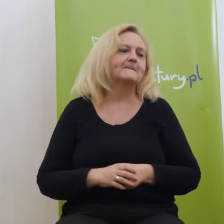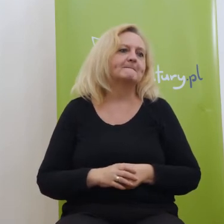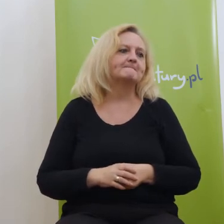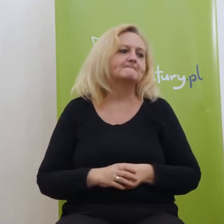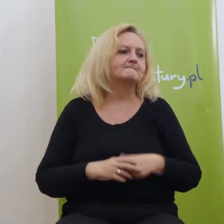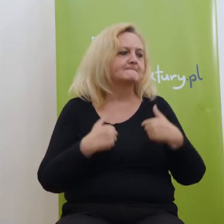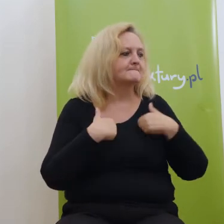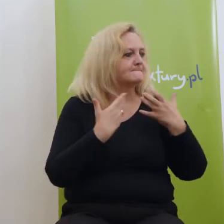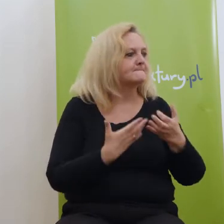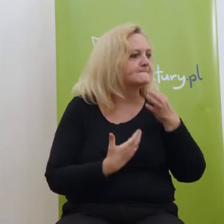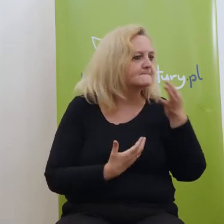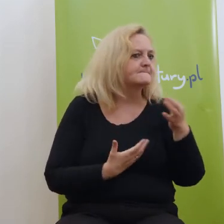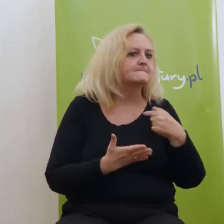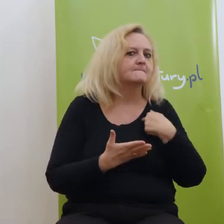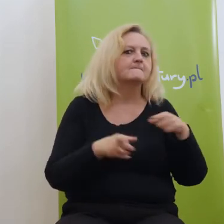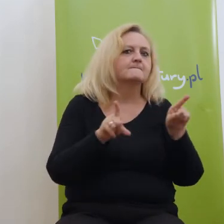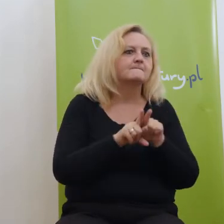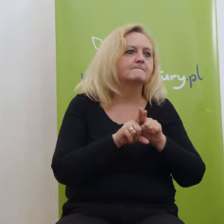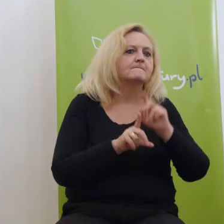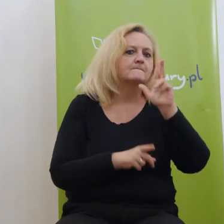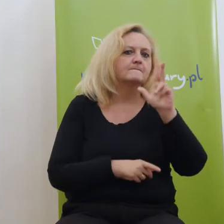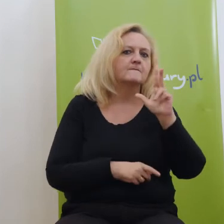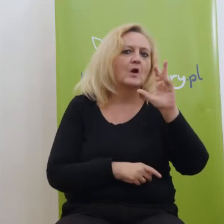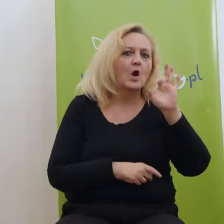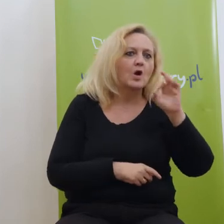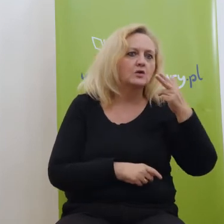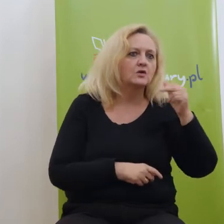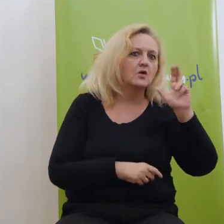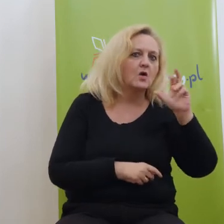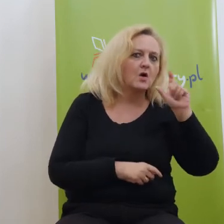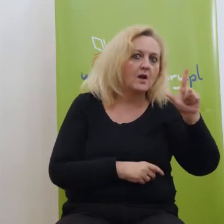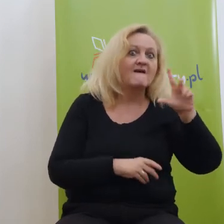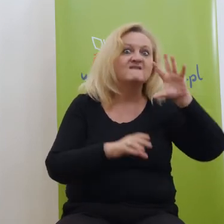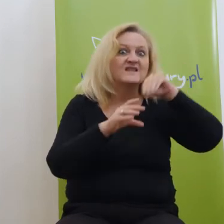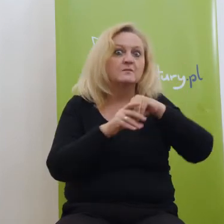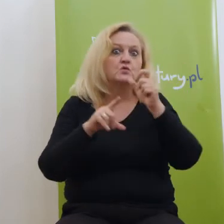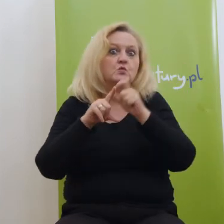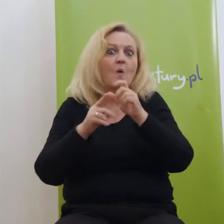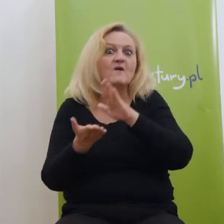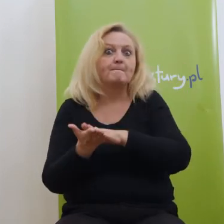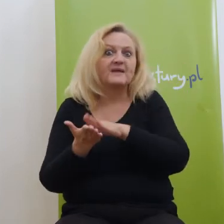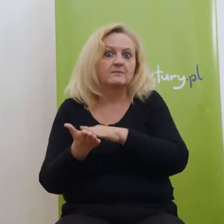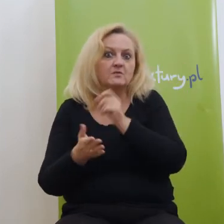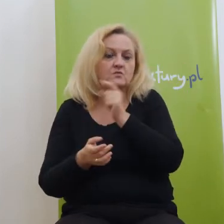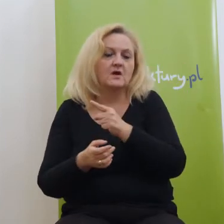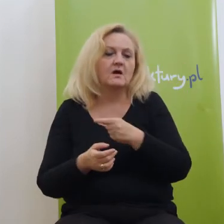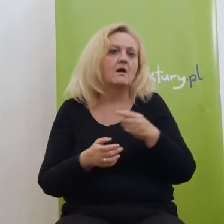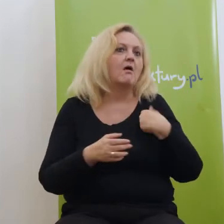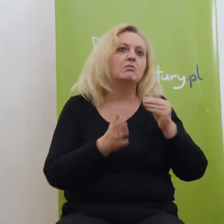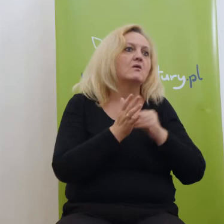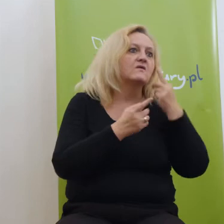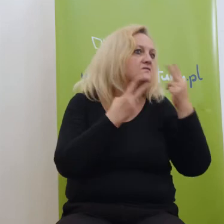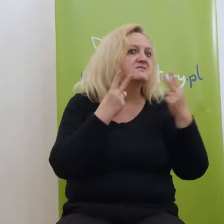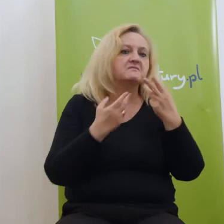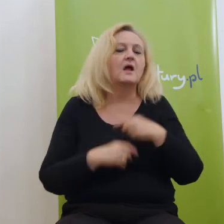A ja chciałam powiedzieć, ja też konkol znam z Biblii, tak? Mhm. To już nie jest moje doświadczenie wzrokowe. Ale niektórzy